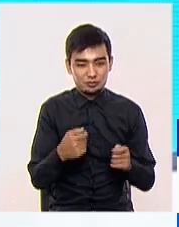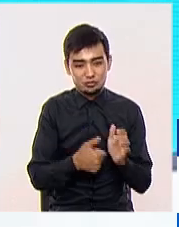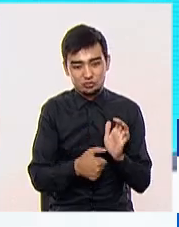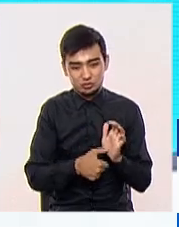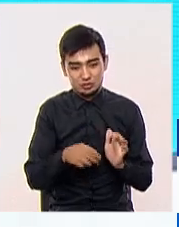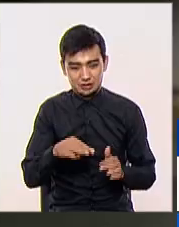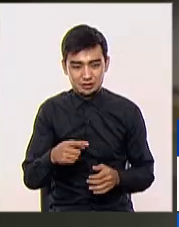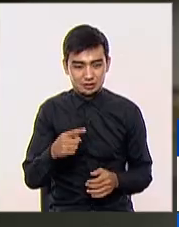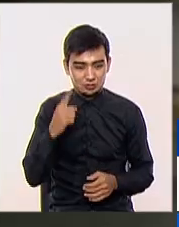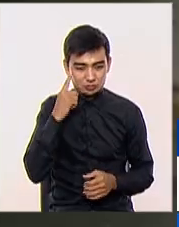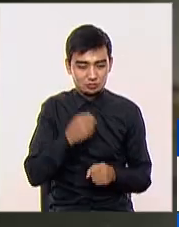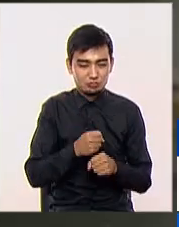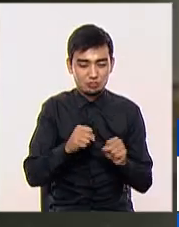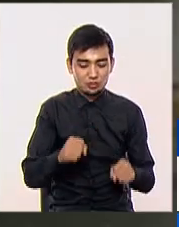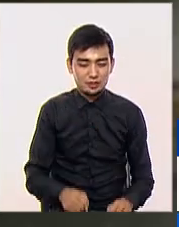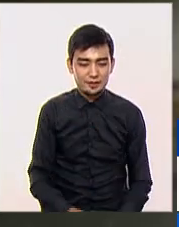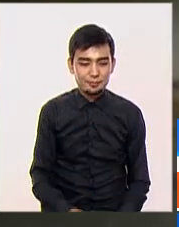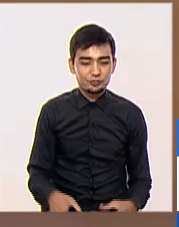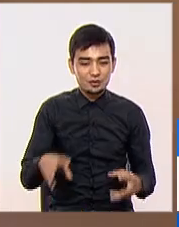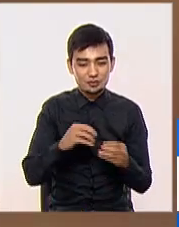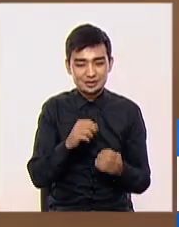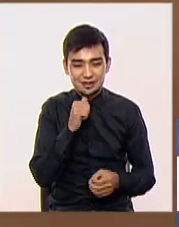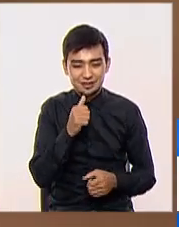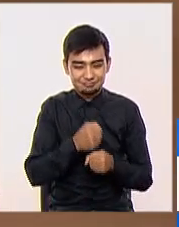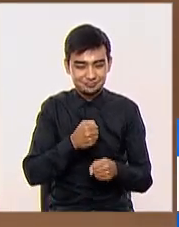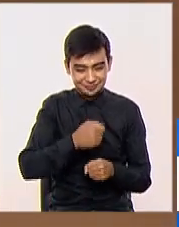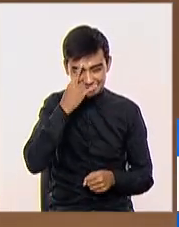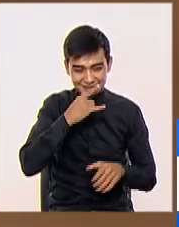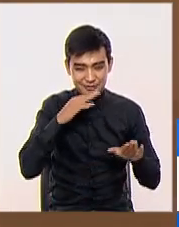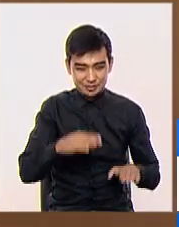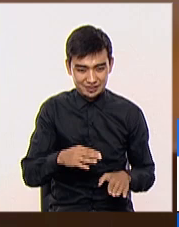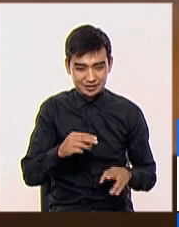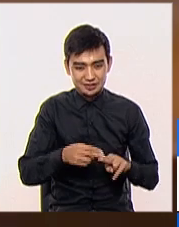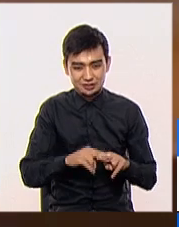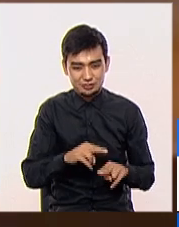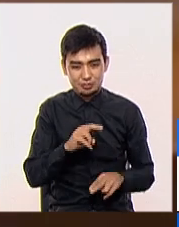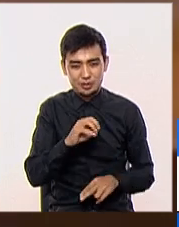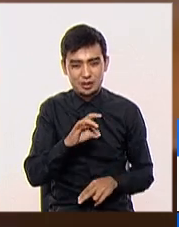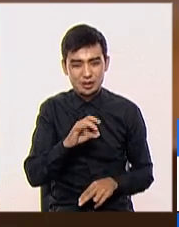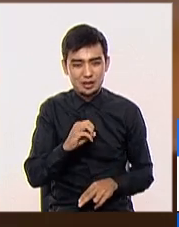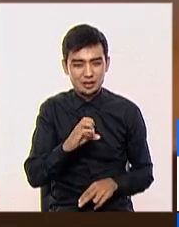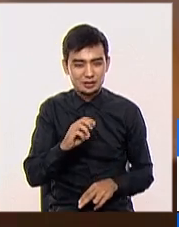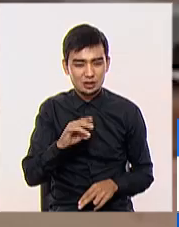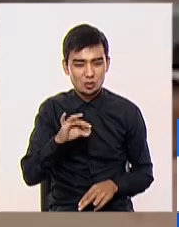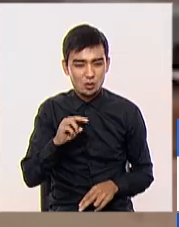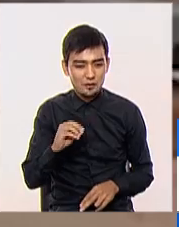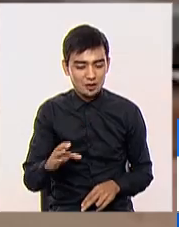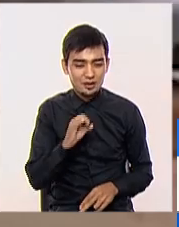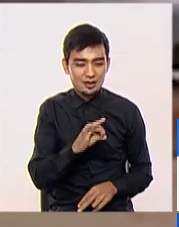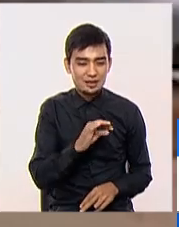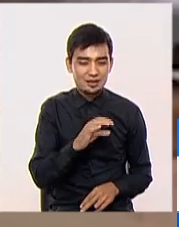тенге реализовывать. Практически весь отечественный сахар сейчас производят из тростникового сырца. Свеклы нет, поэтому